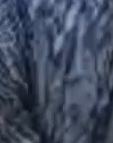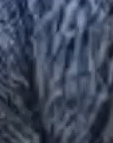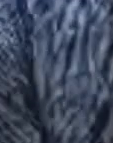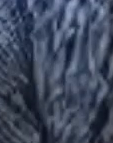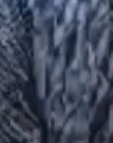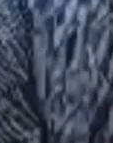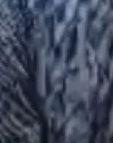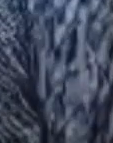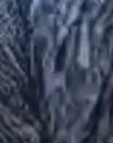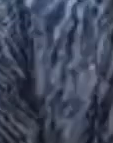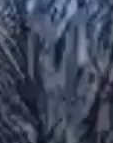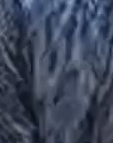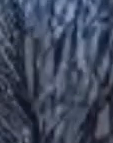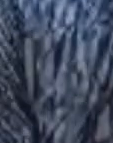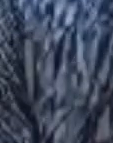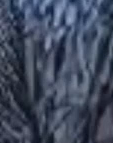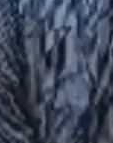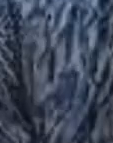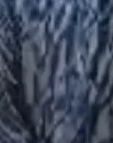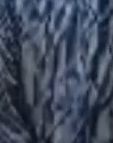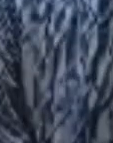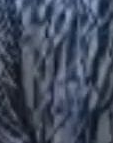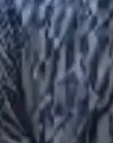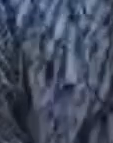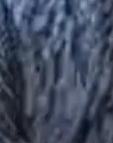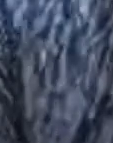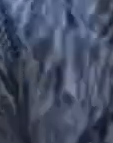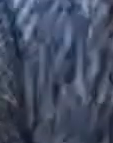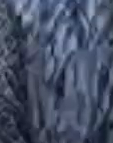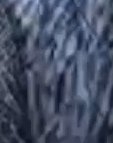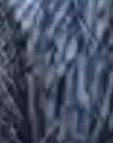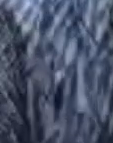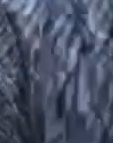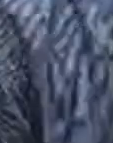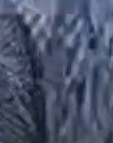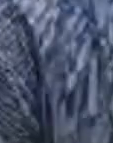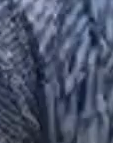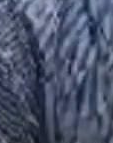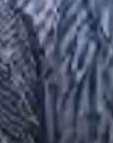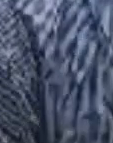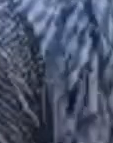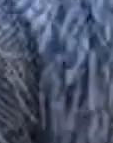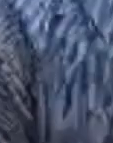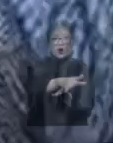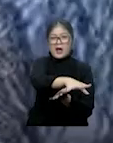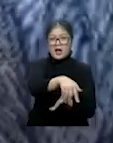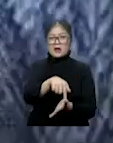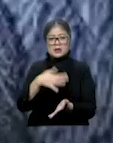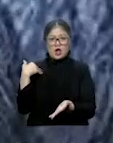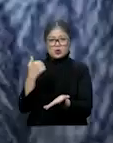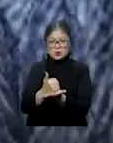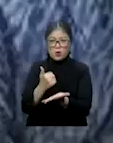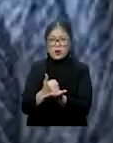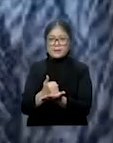Menyatakan bahwa event yang ikut ini bertanggung jawab atas segala biaya yang